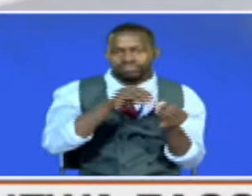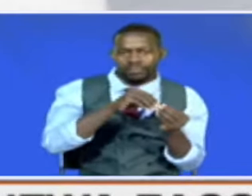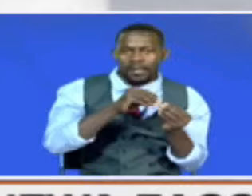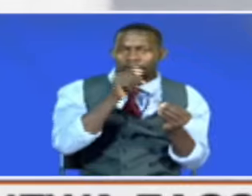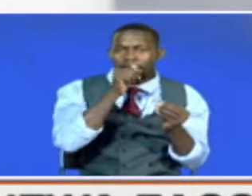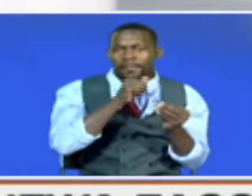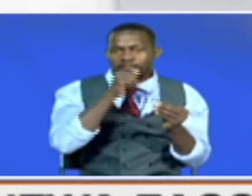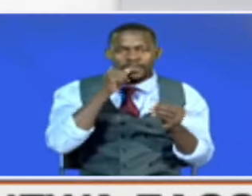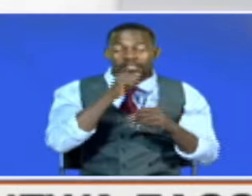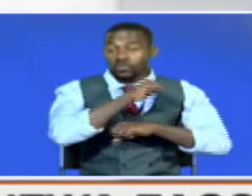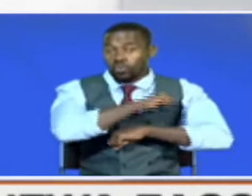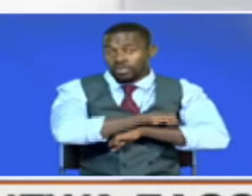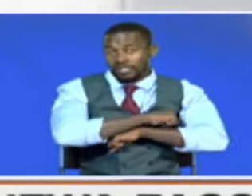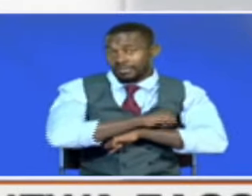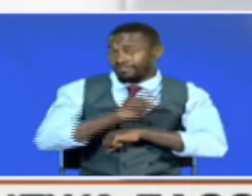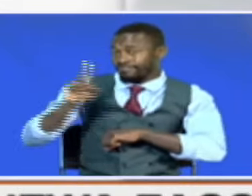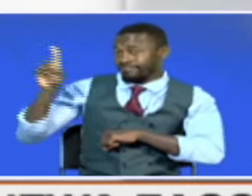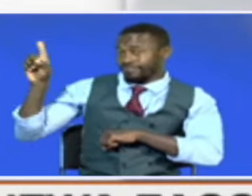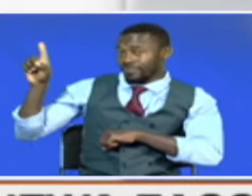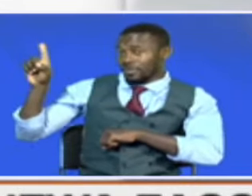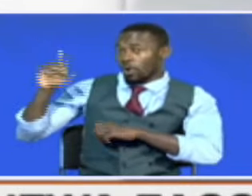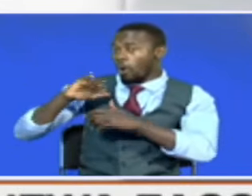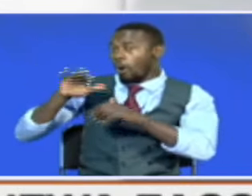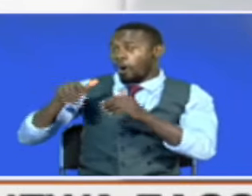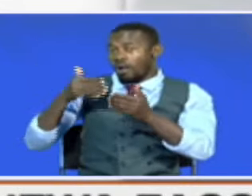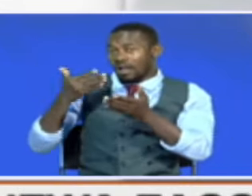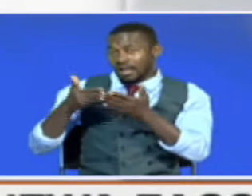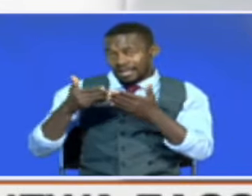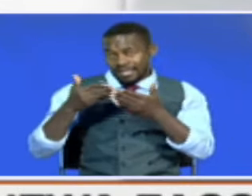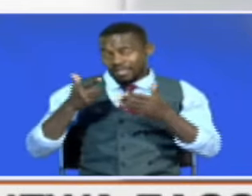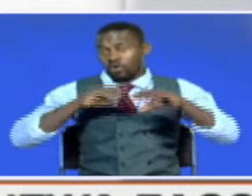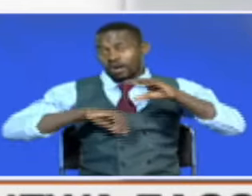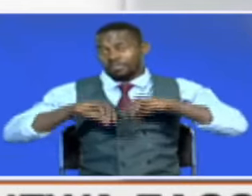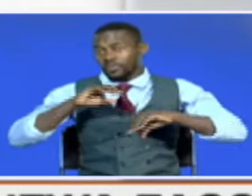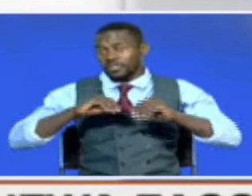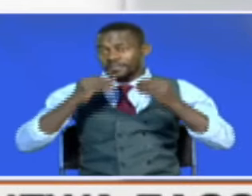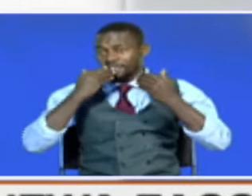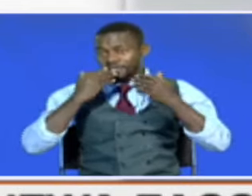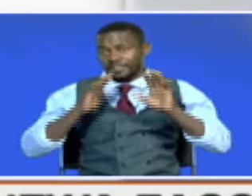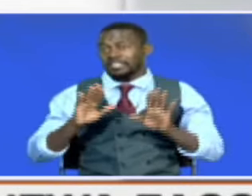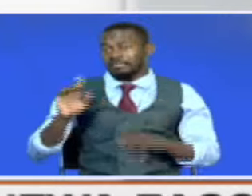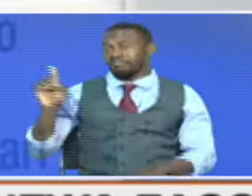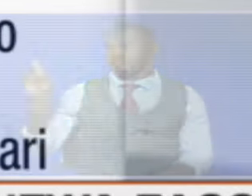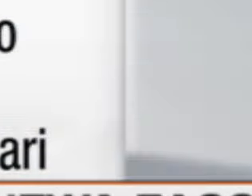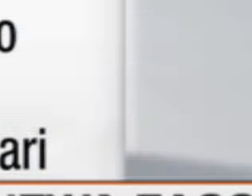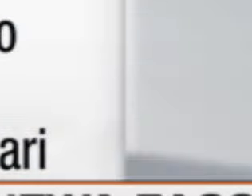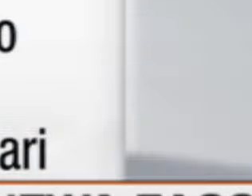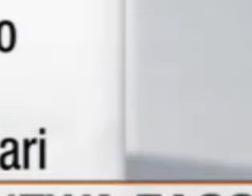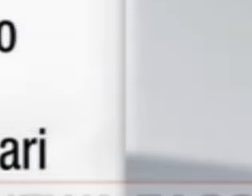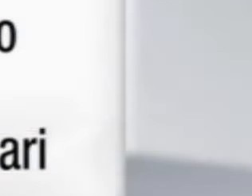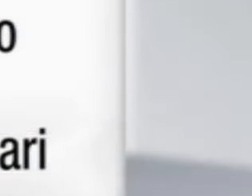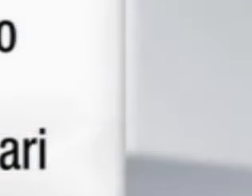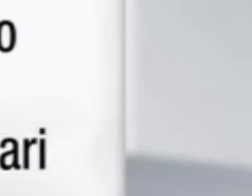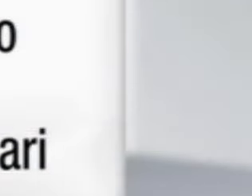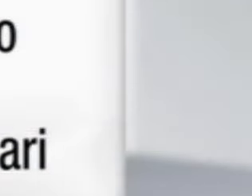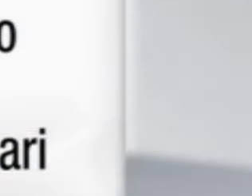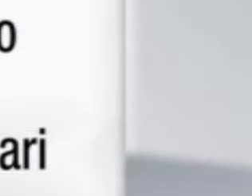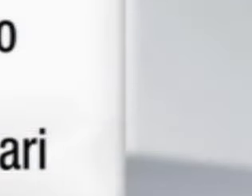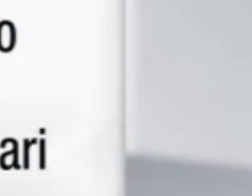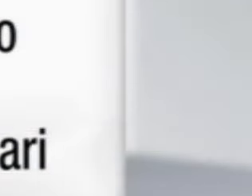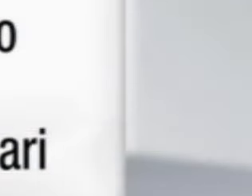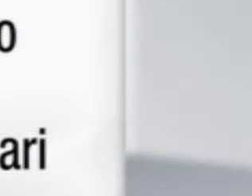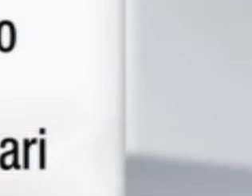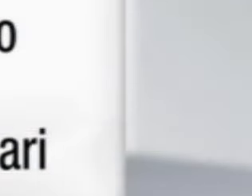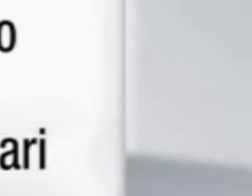ya Westbridge Elite School Eregi yenye thamani ya shilingi milioni 200 inayosimamiwa na mkewe Roslyn